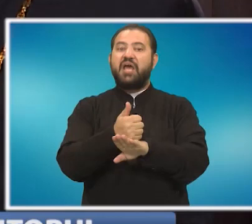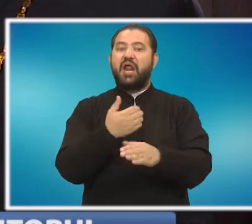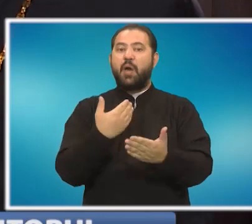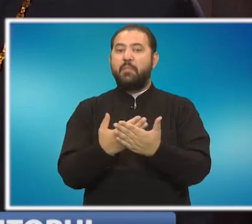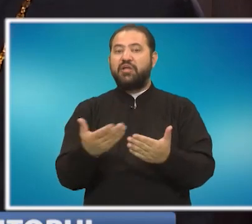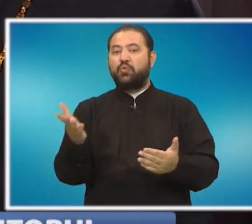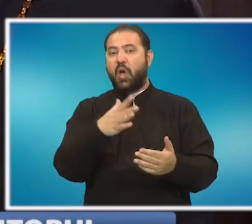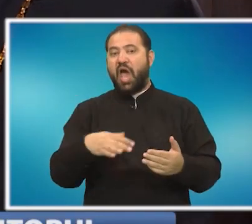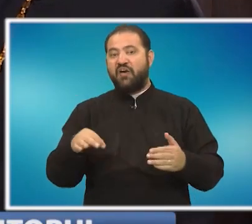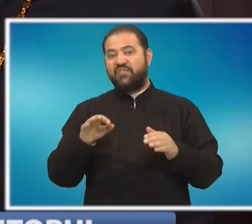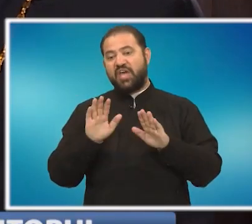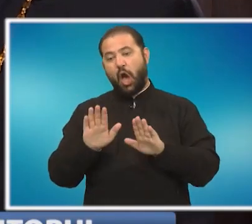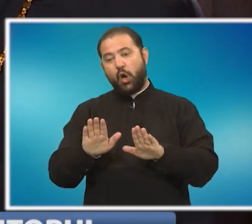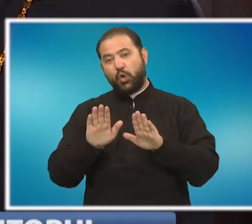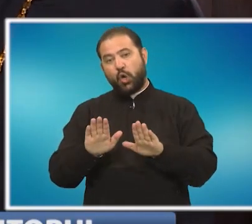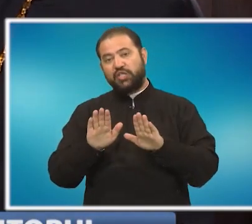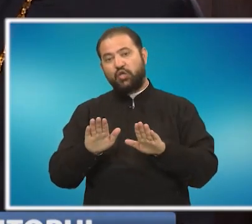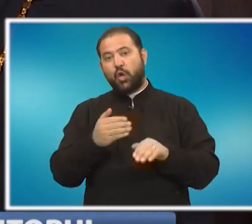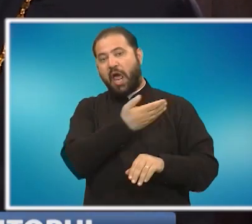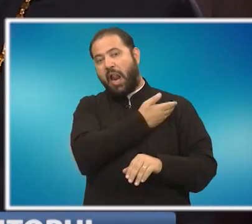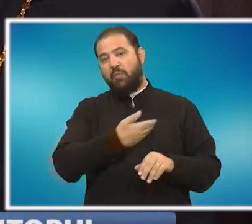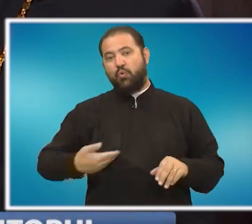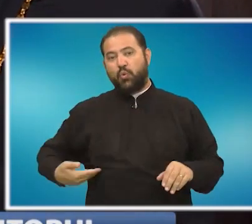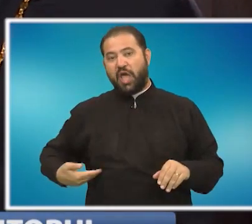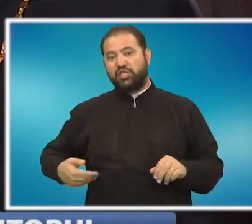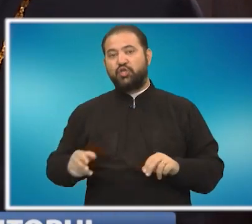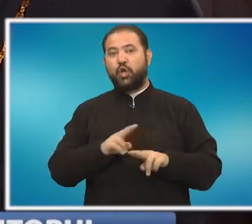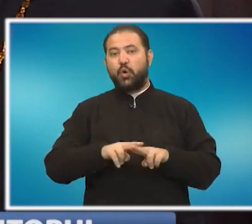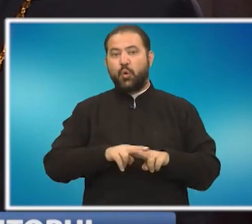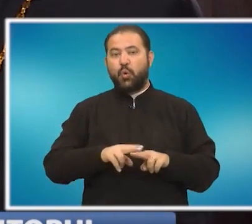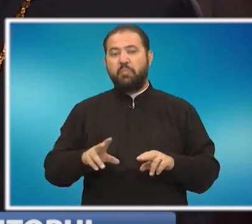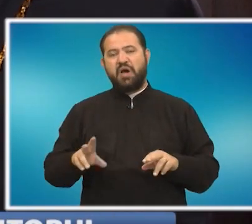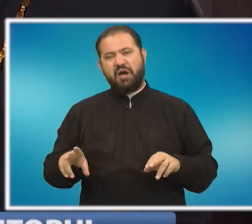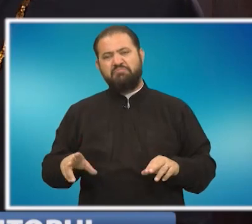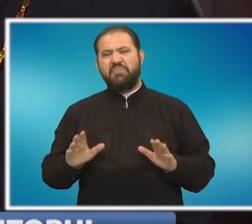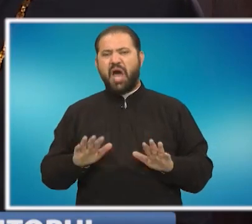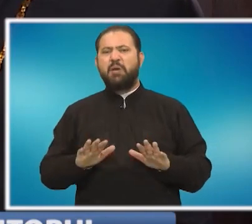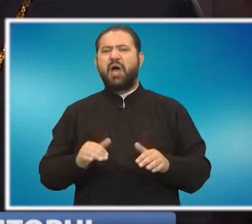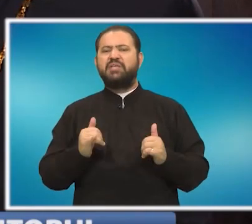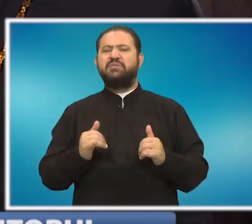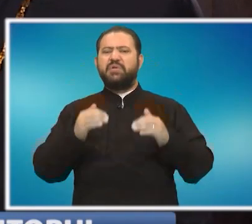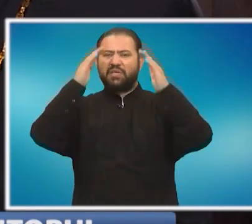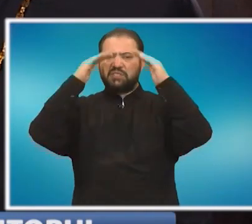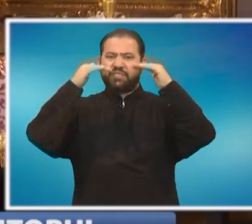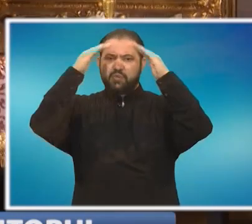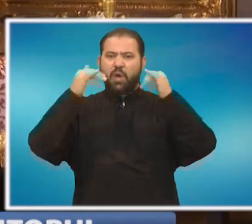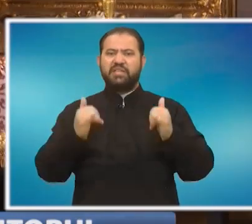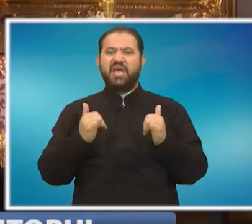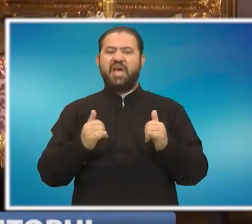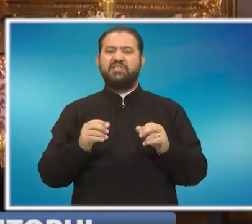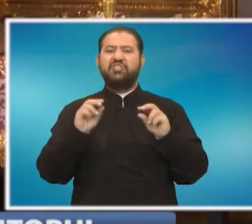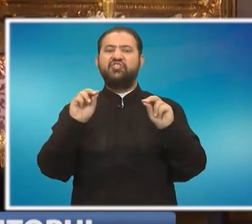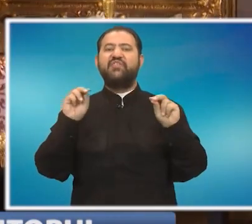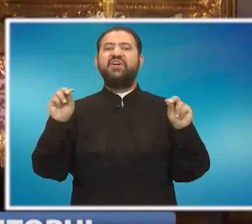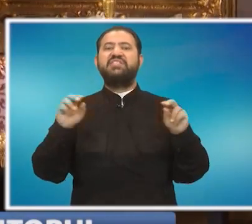a fi ocrotitor al Bucureștilor, așa cum a rămas până în ziua de astăzi. Ce învățăm